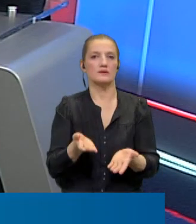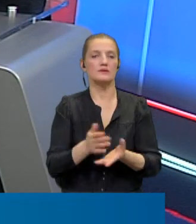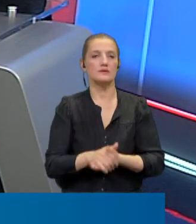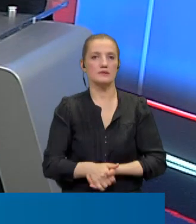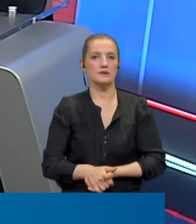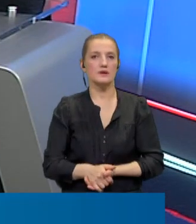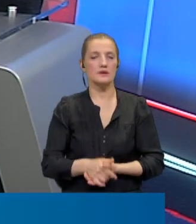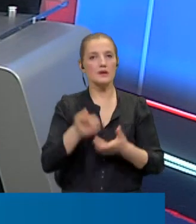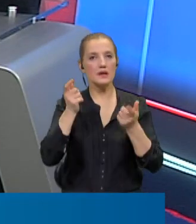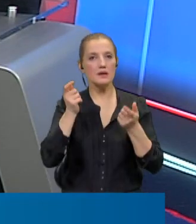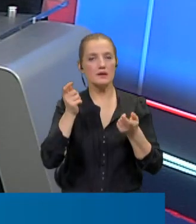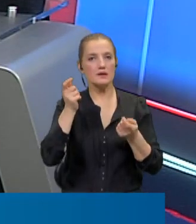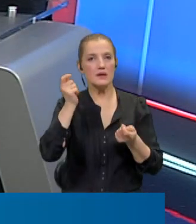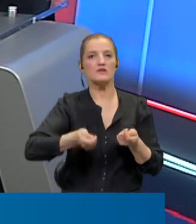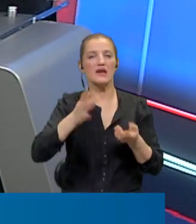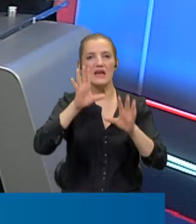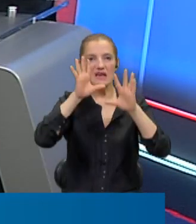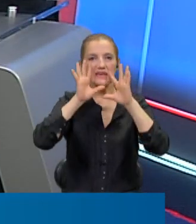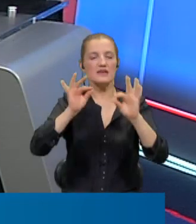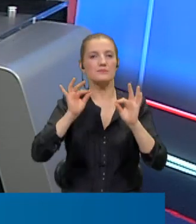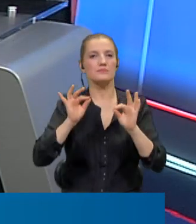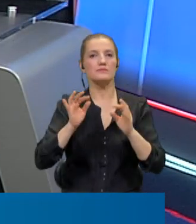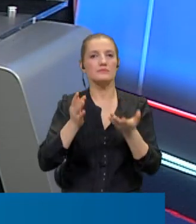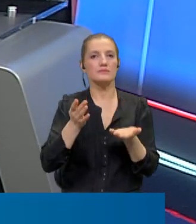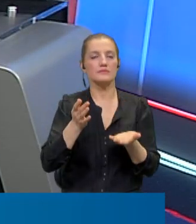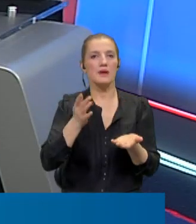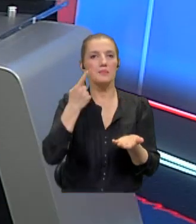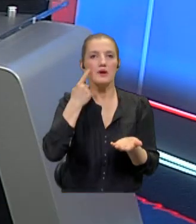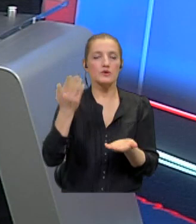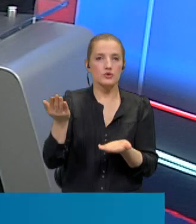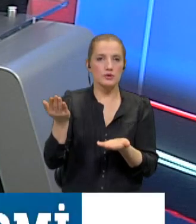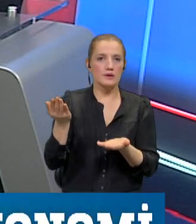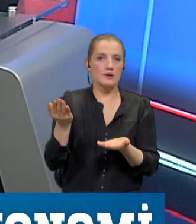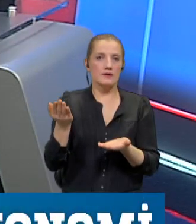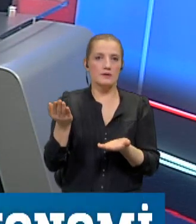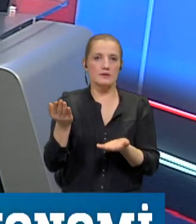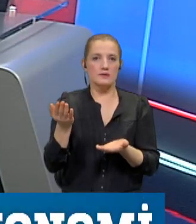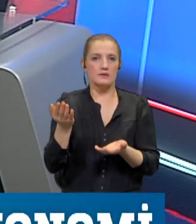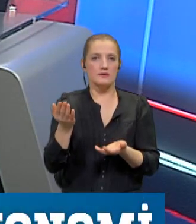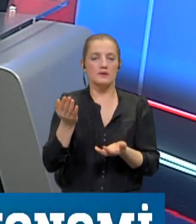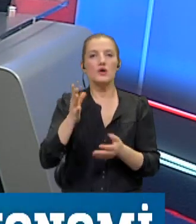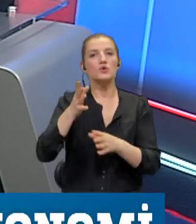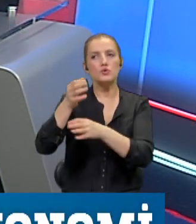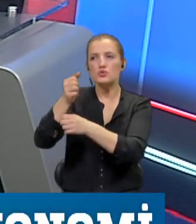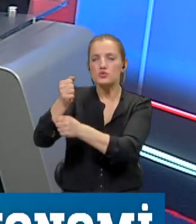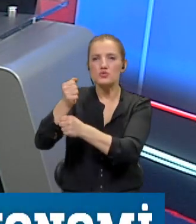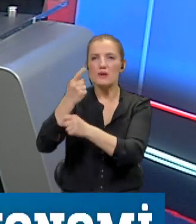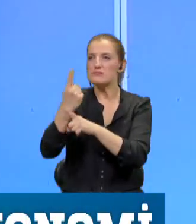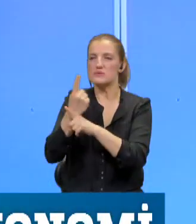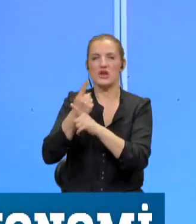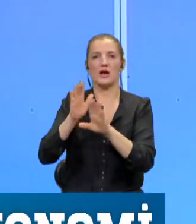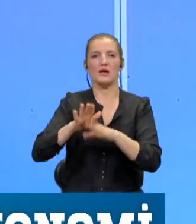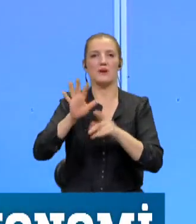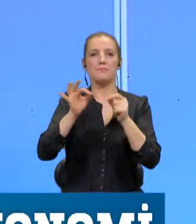bu gerçekten ya Kim kim var işte yani bakıyorsun işte tutunacak başka bir şey